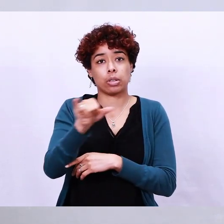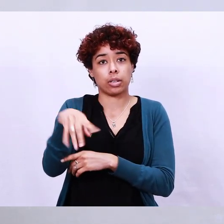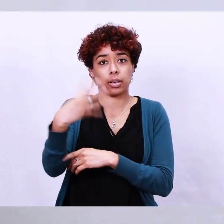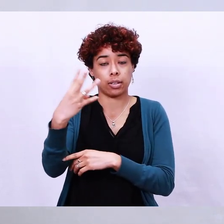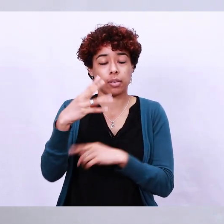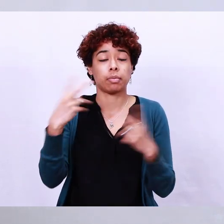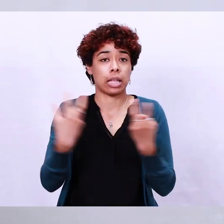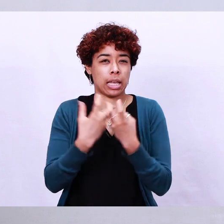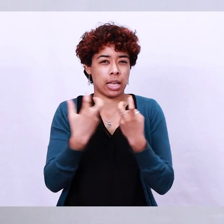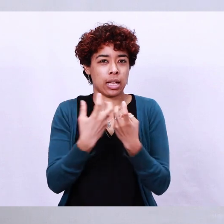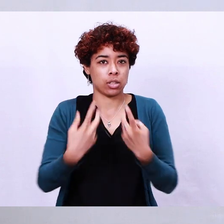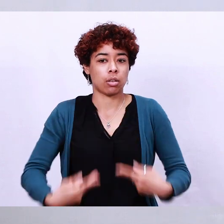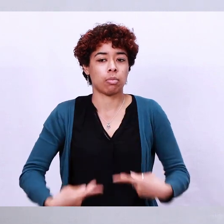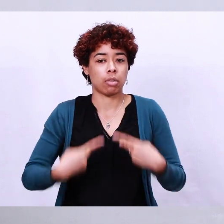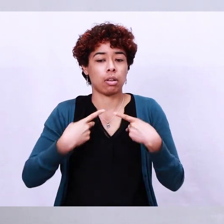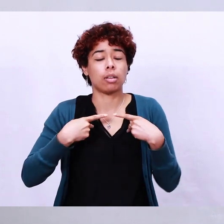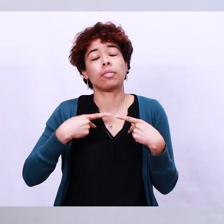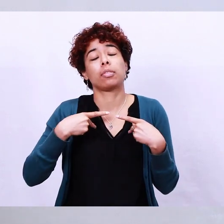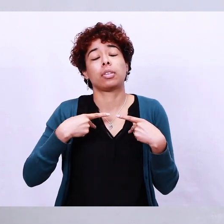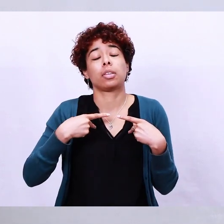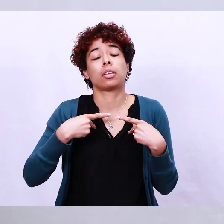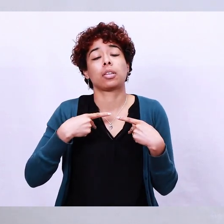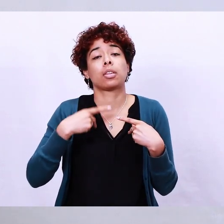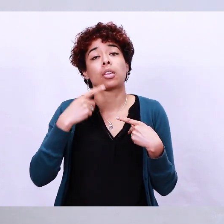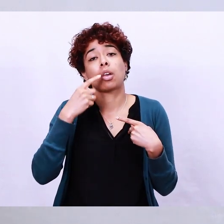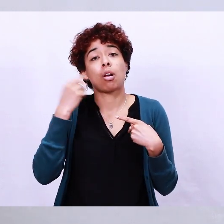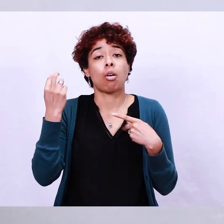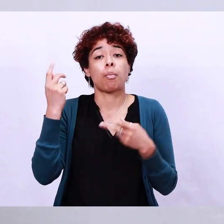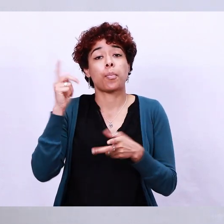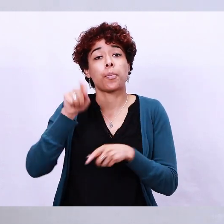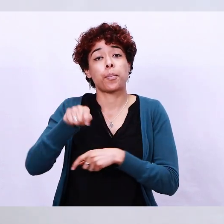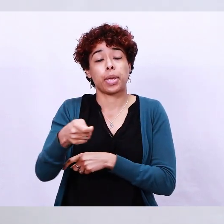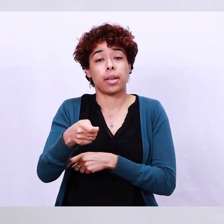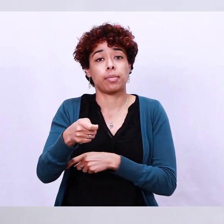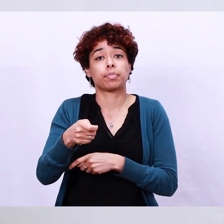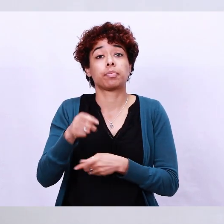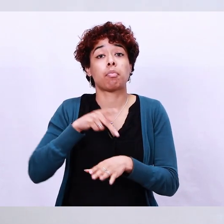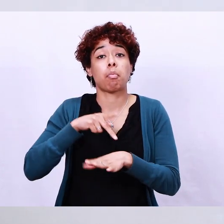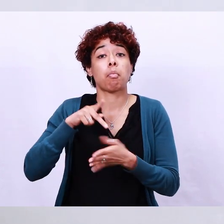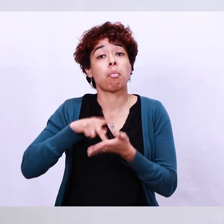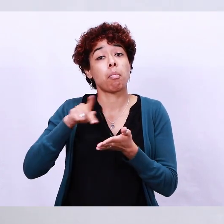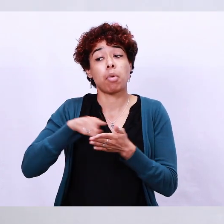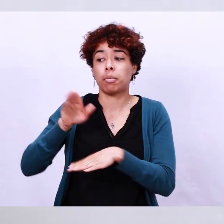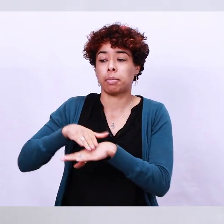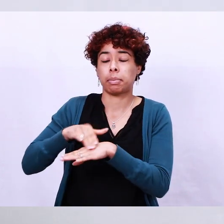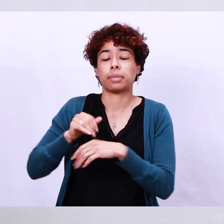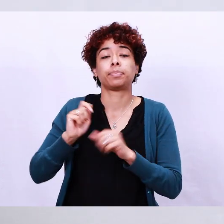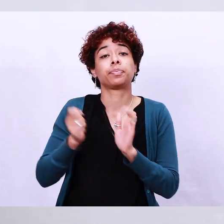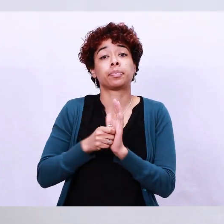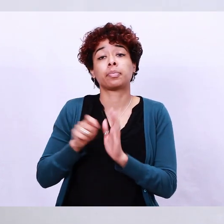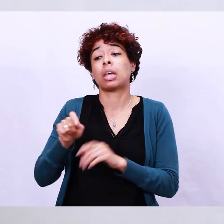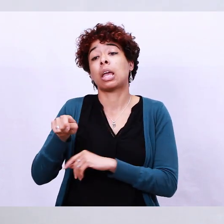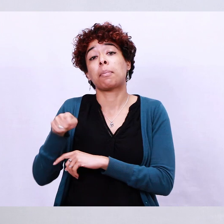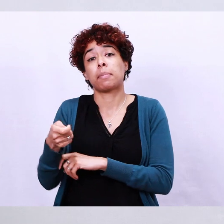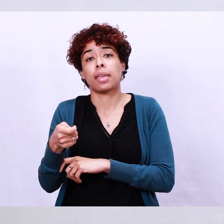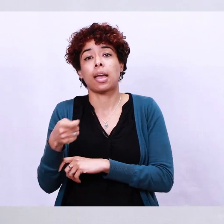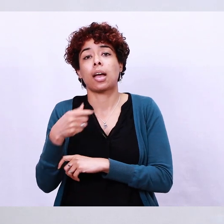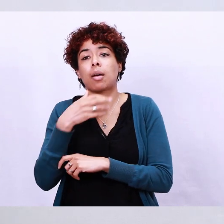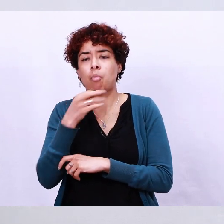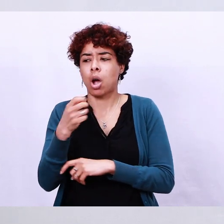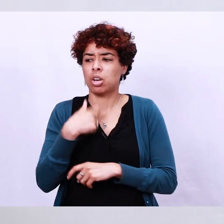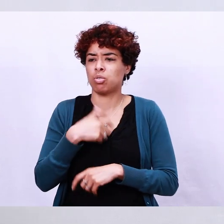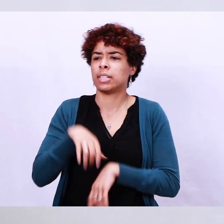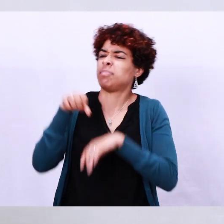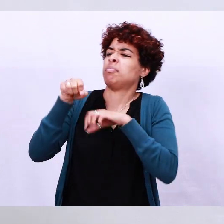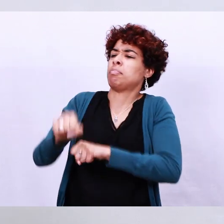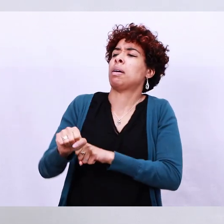ce qui s'est passé dans la vie de l'apôtre Pierre, où Paul va le reprendre. Mais lorsque Céphas, donc Pierre, vint à Antioche, je lui résistai